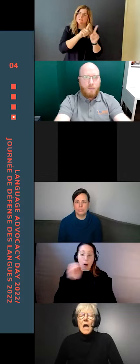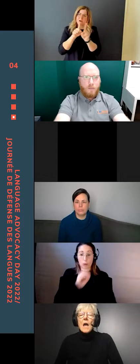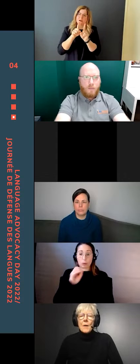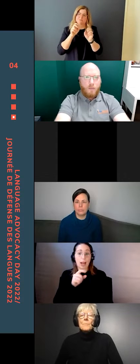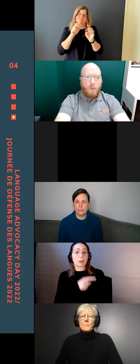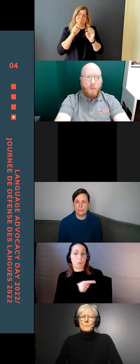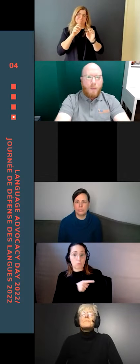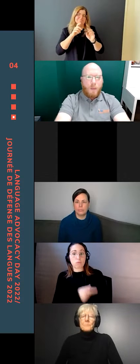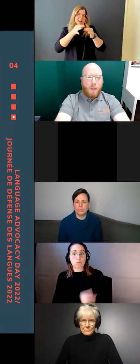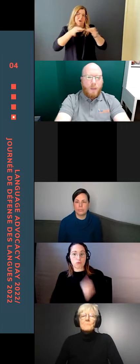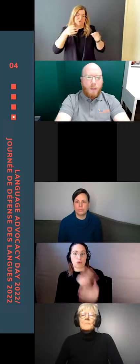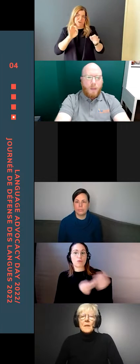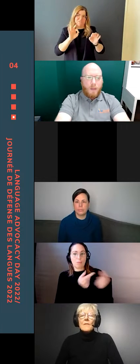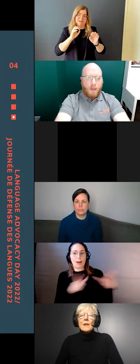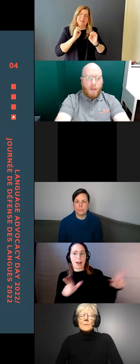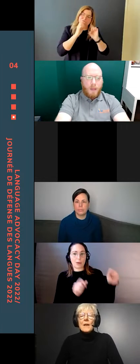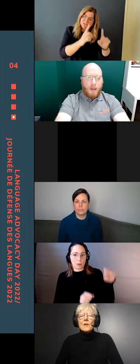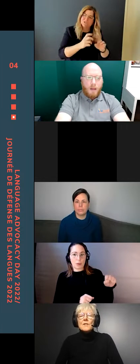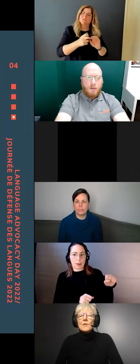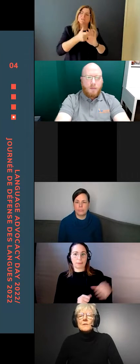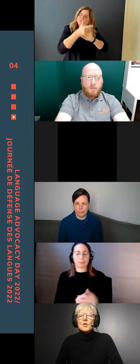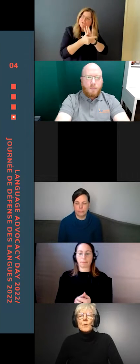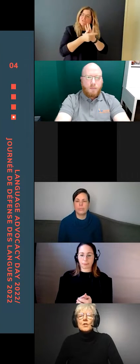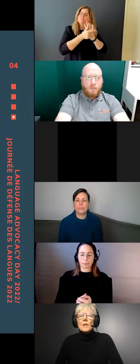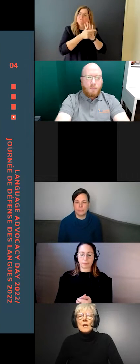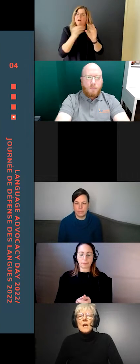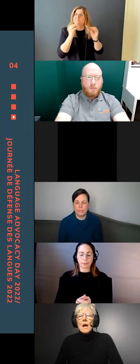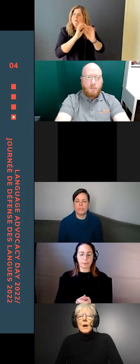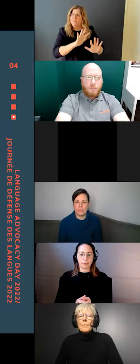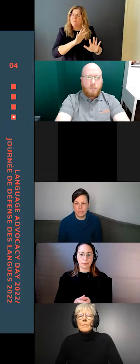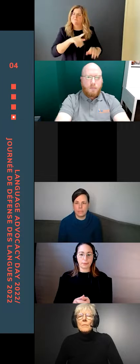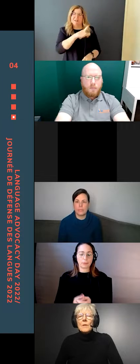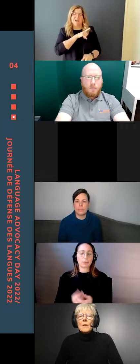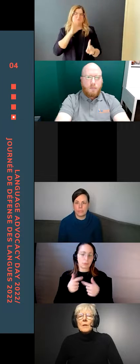langue officielle. En Ontario, c'est beaucoup plus bilingue.